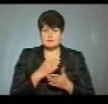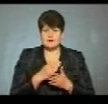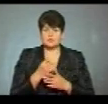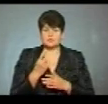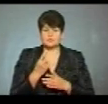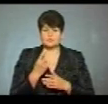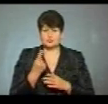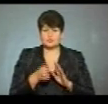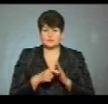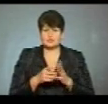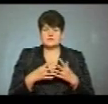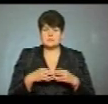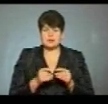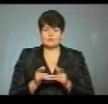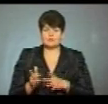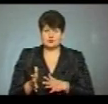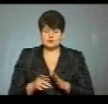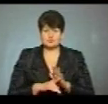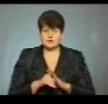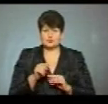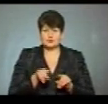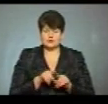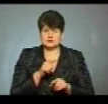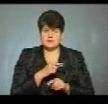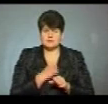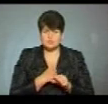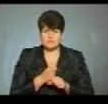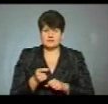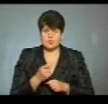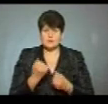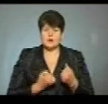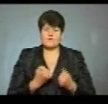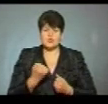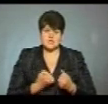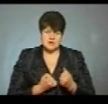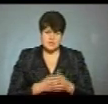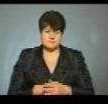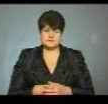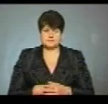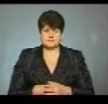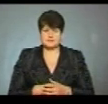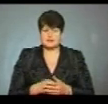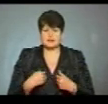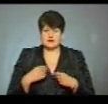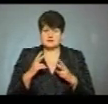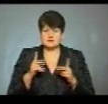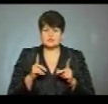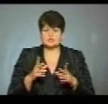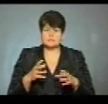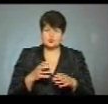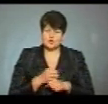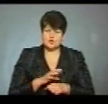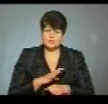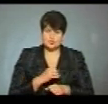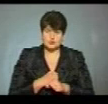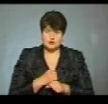кімнату в сімейному гуртожитку. Він там спочатку також працював десь в Тернополі водієм. Але я не знаю, чи в нього там скорочення на